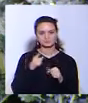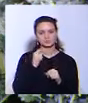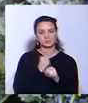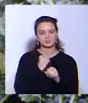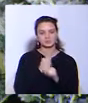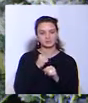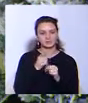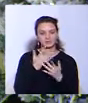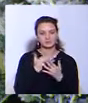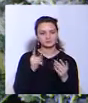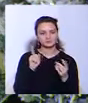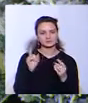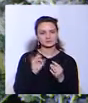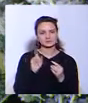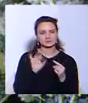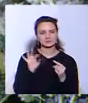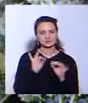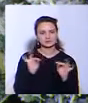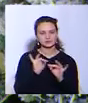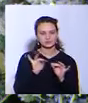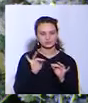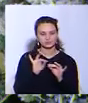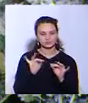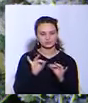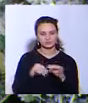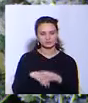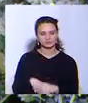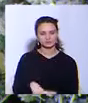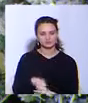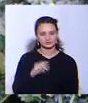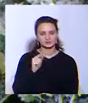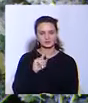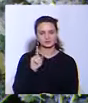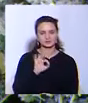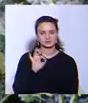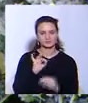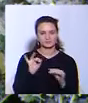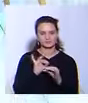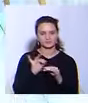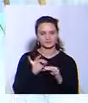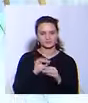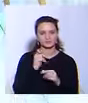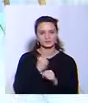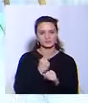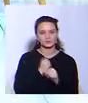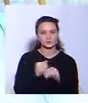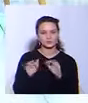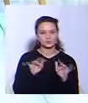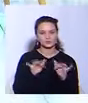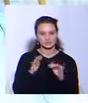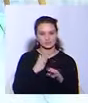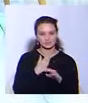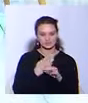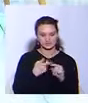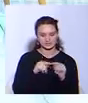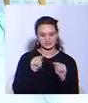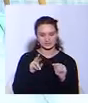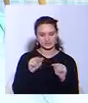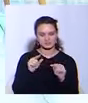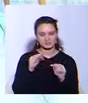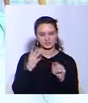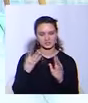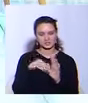ამუშავებთ ამ ნივთებს, რაზე ლაპარაკობთ ხოლმე? დათო, რაზე საუბრობთ? მოყვი, ანუ სამუშაო პროცესი ძირითადად არის ესეთი, ანუ